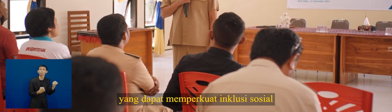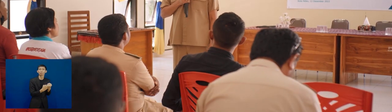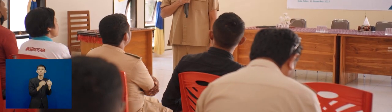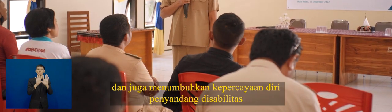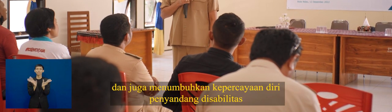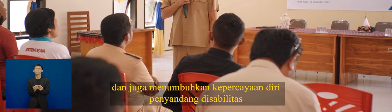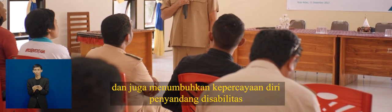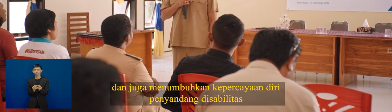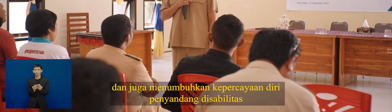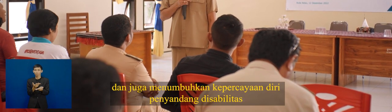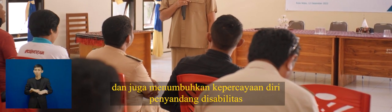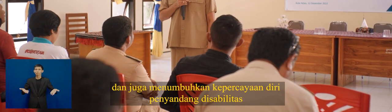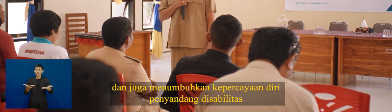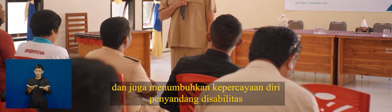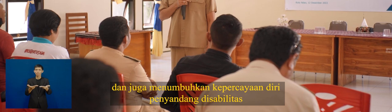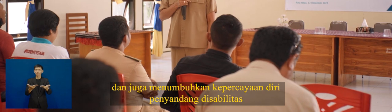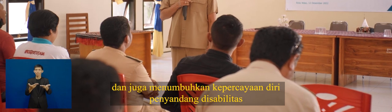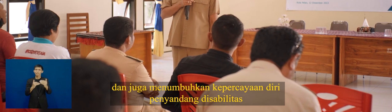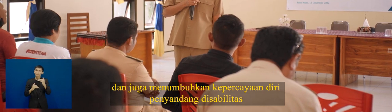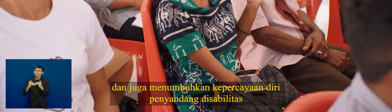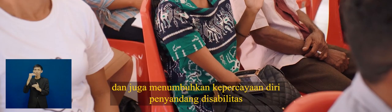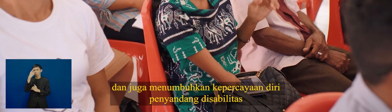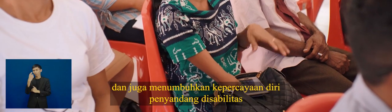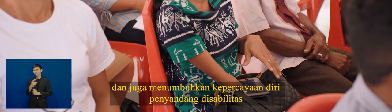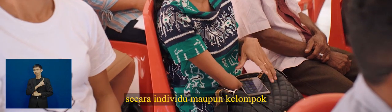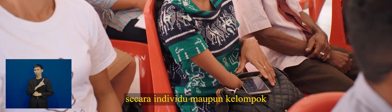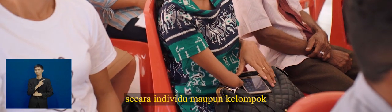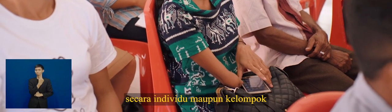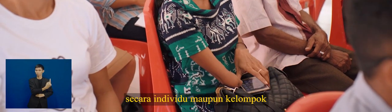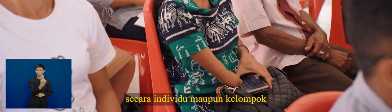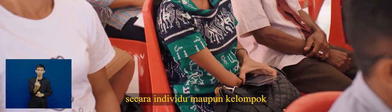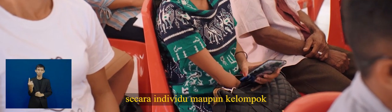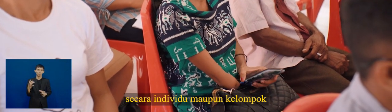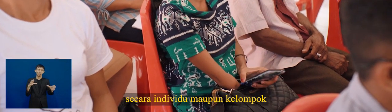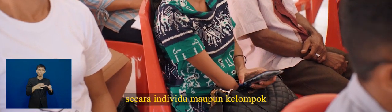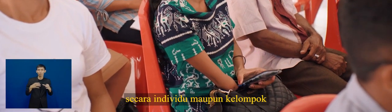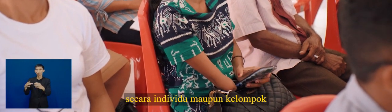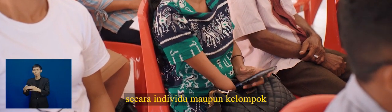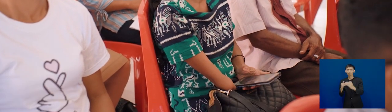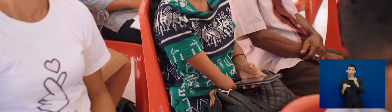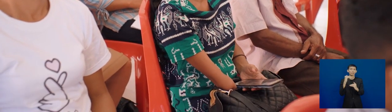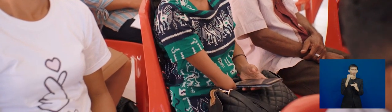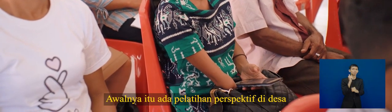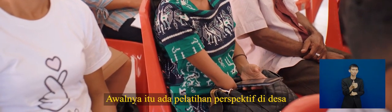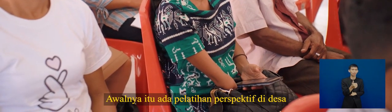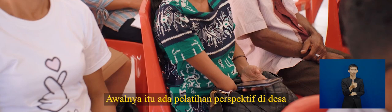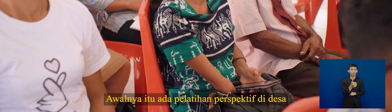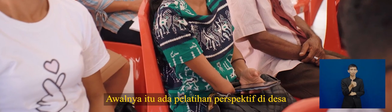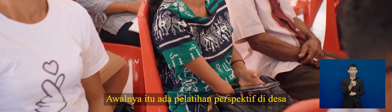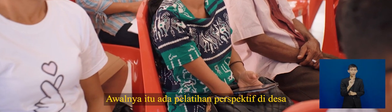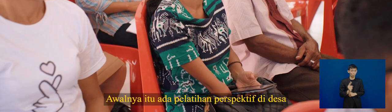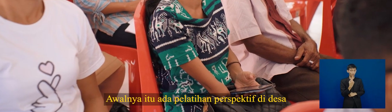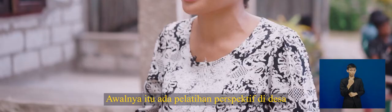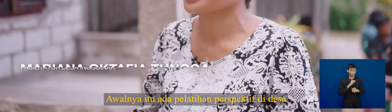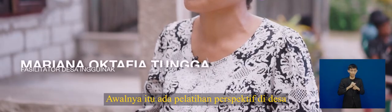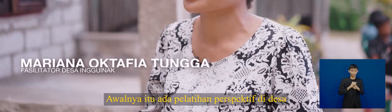sosial dan juga menumbuhkan kepercayaan diri penyadang disabilitas secara individu maupun kelompok awalnya itu